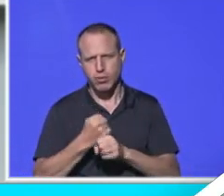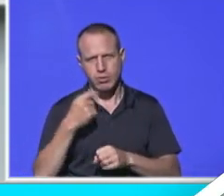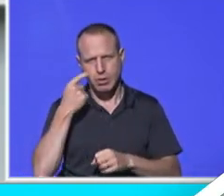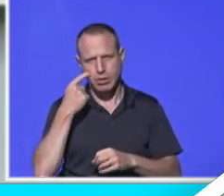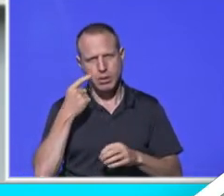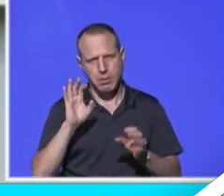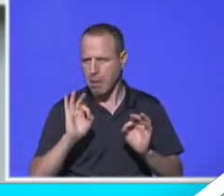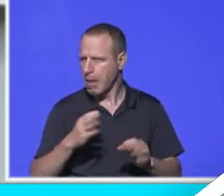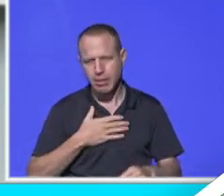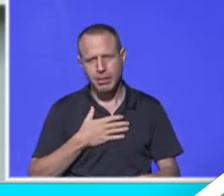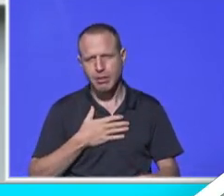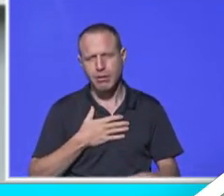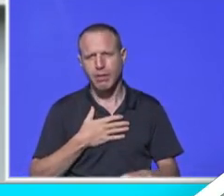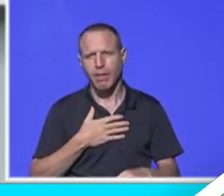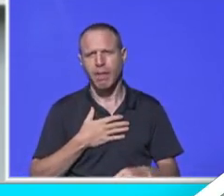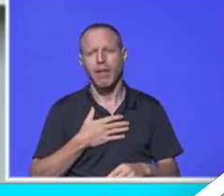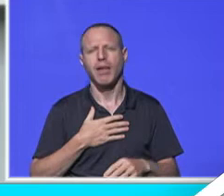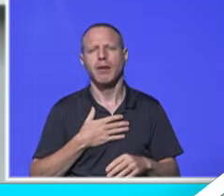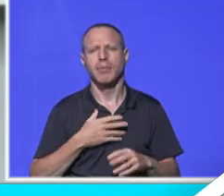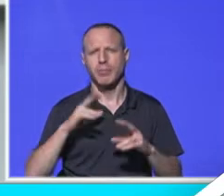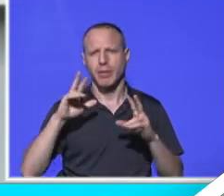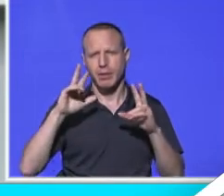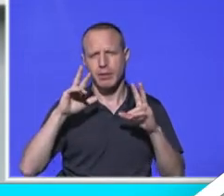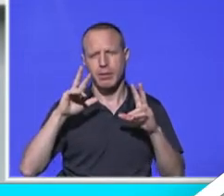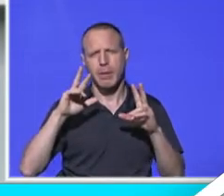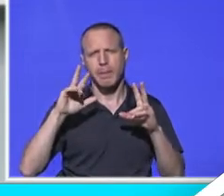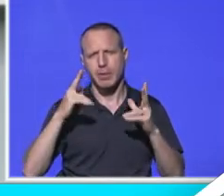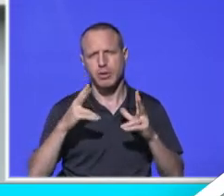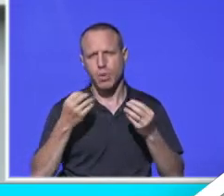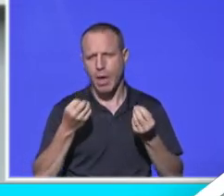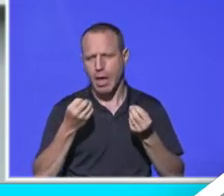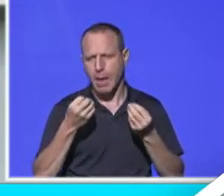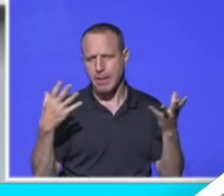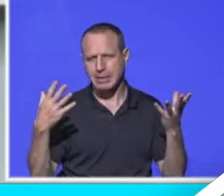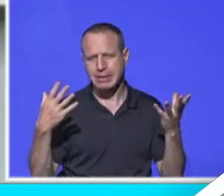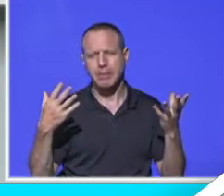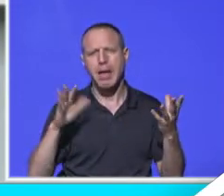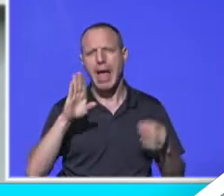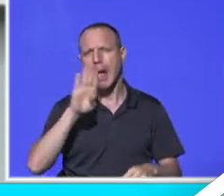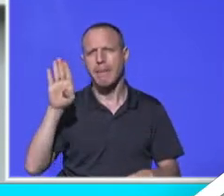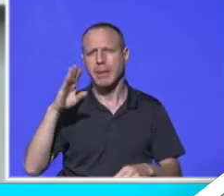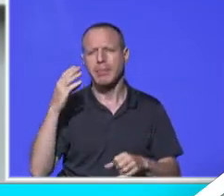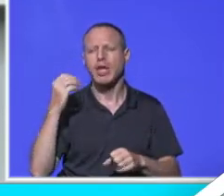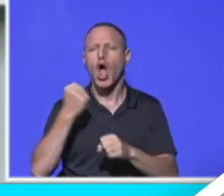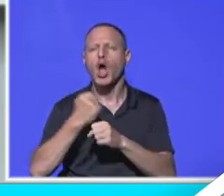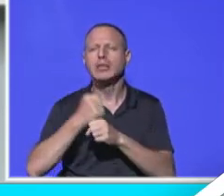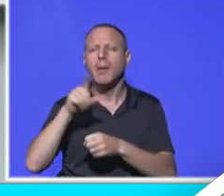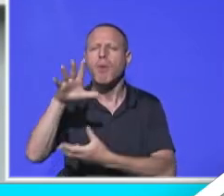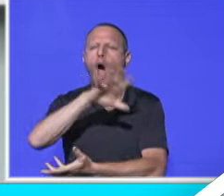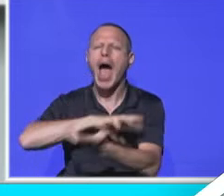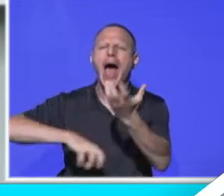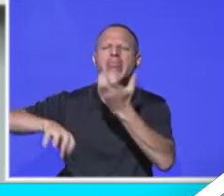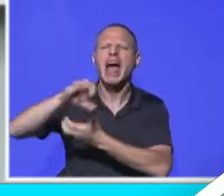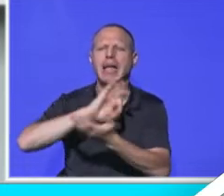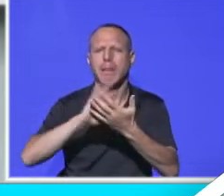אפשר, באמת תיאת בצורה מקסימה, איך בנימין נתניהו יוצא כאן אנרכיה. משרד מבקר